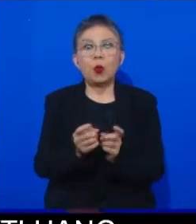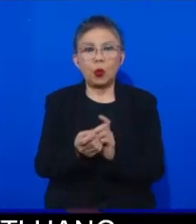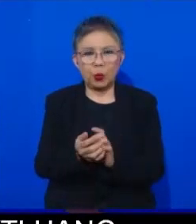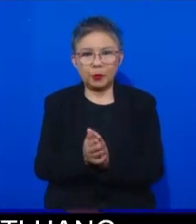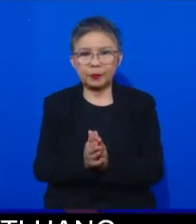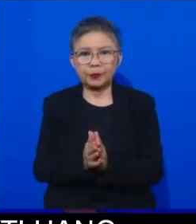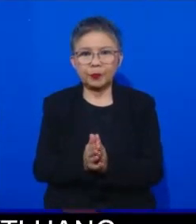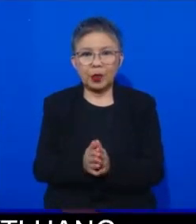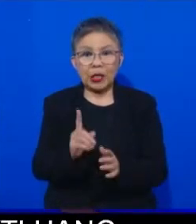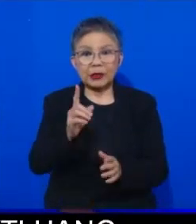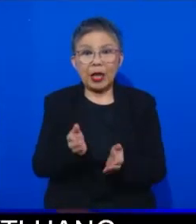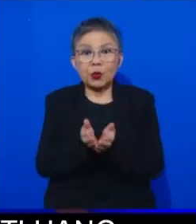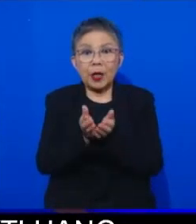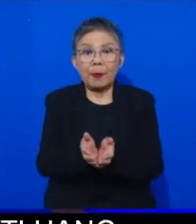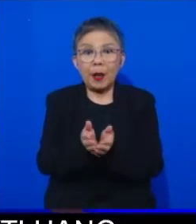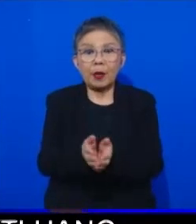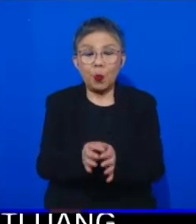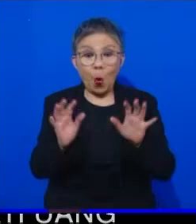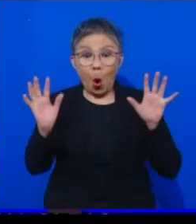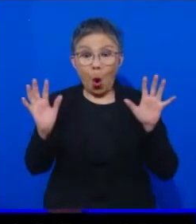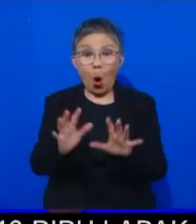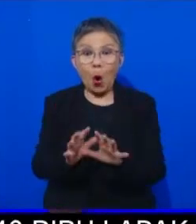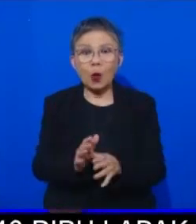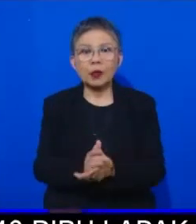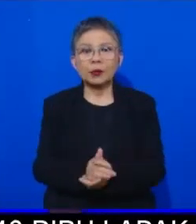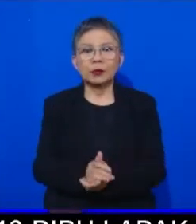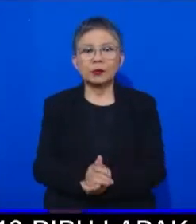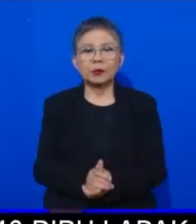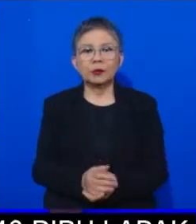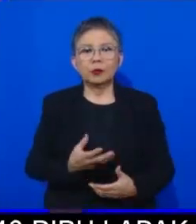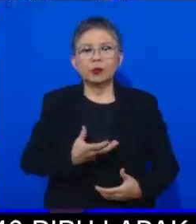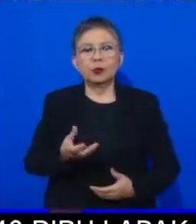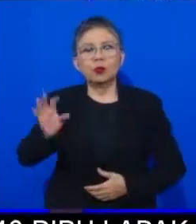menyerbu satu-satunya kapal feri yang ada untuk bisa pulang kampung.